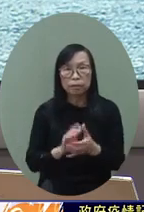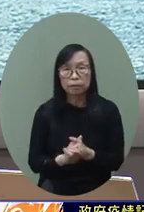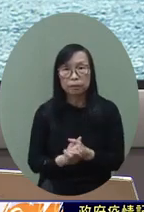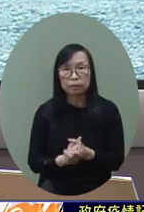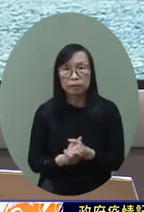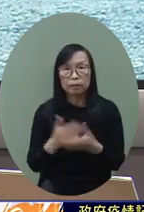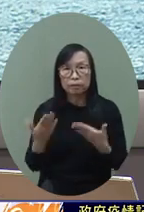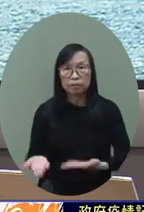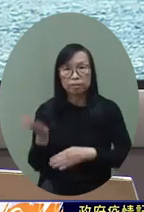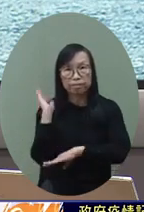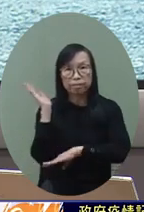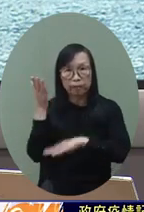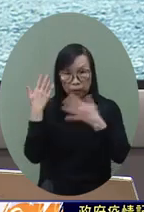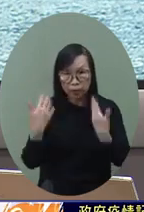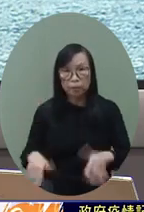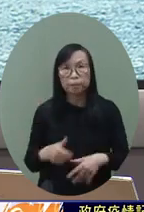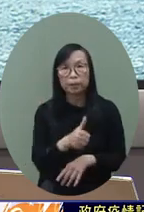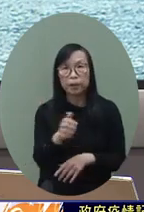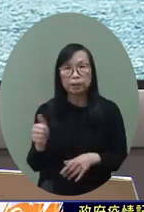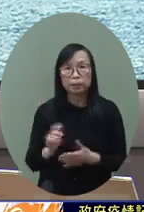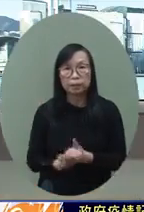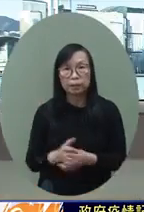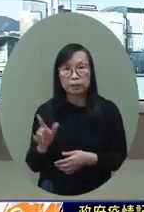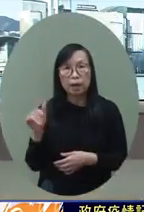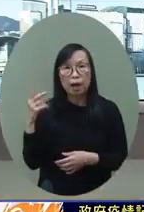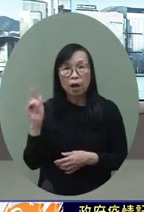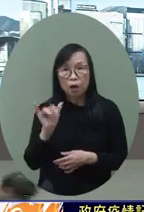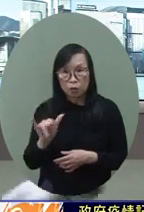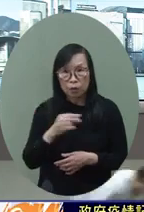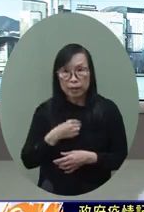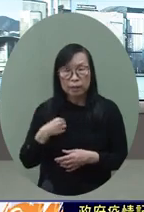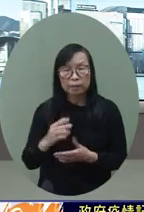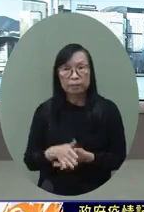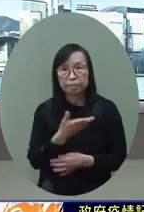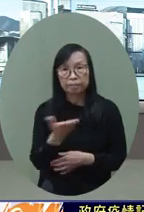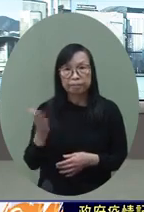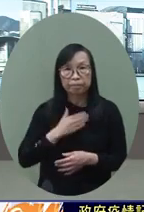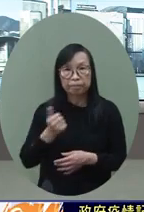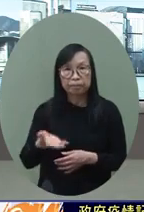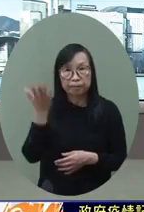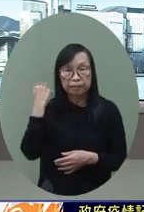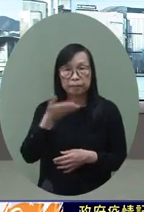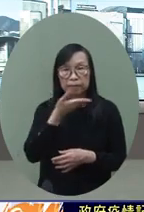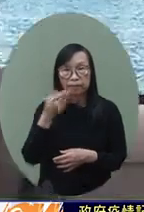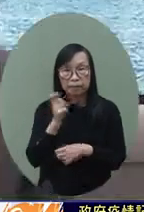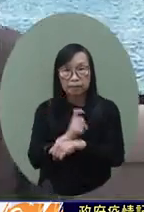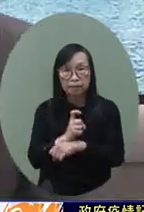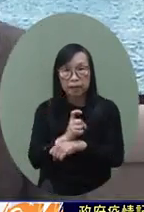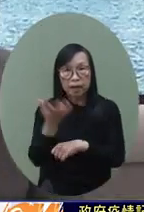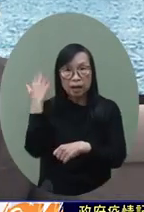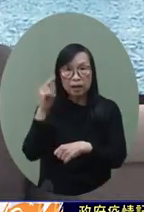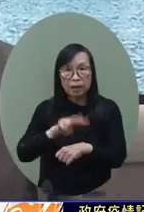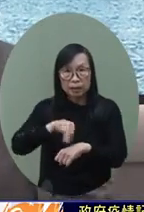我今日嘅報告係咁多，唔該。 請余醫生。 大家好，截至上午9時，喺過